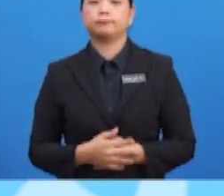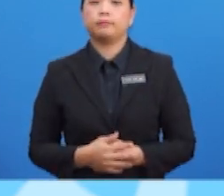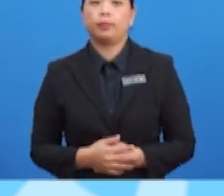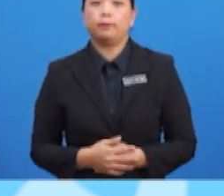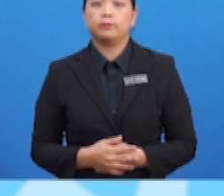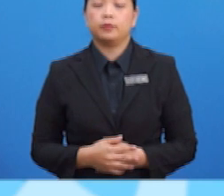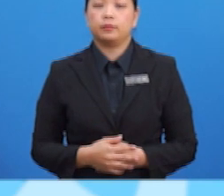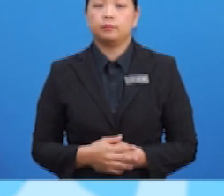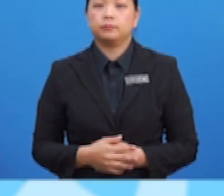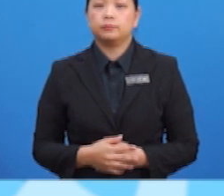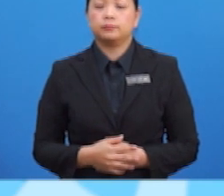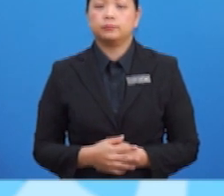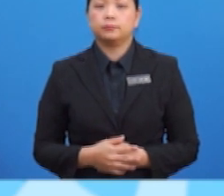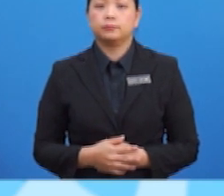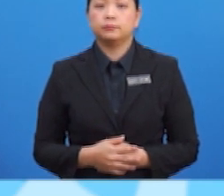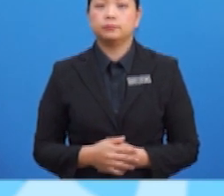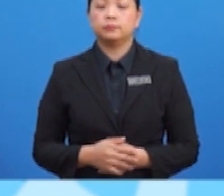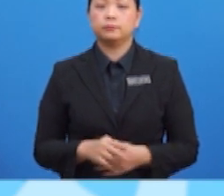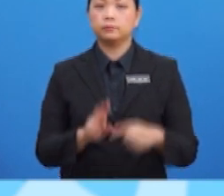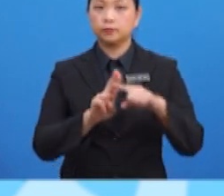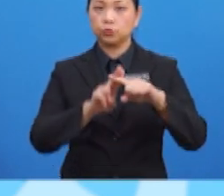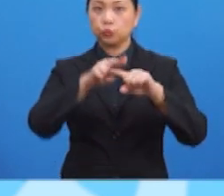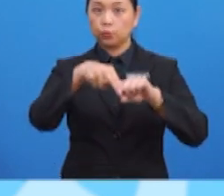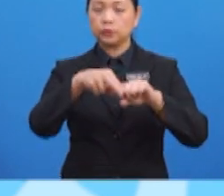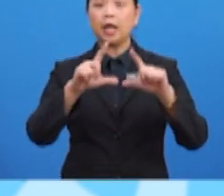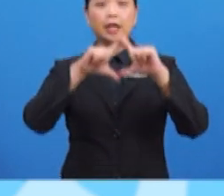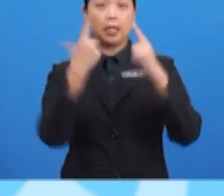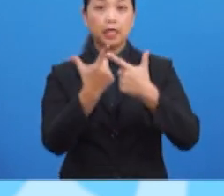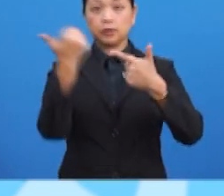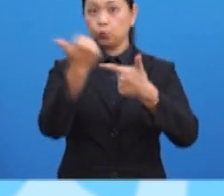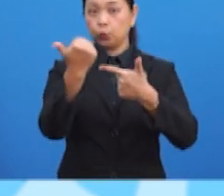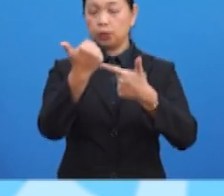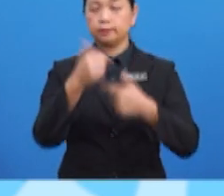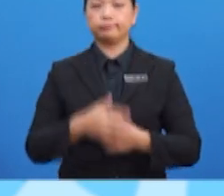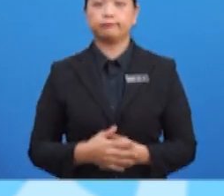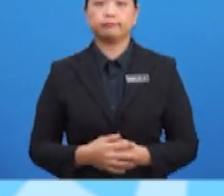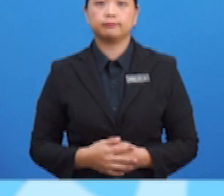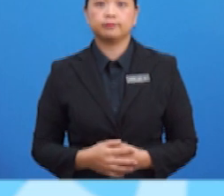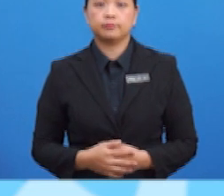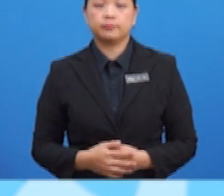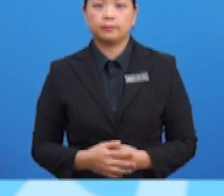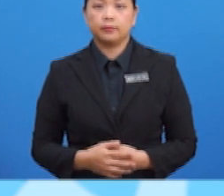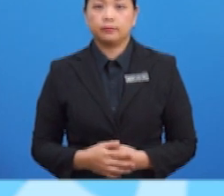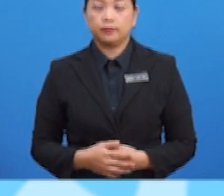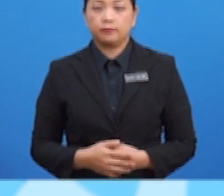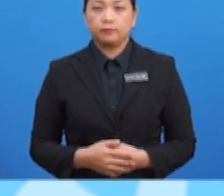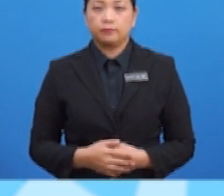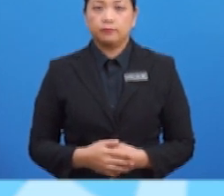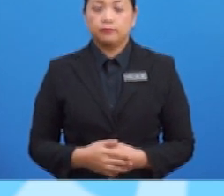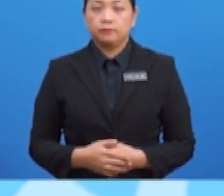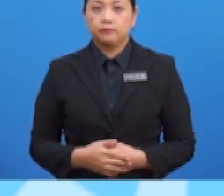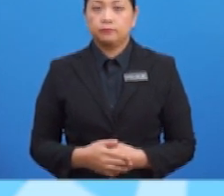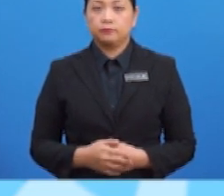class level. 2. Tuas kelas kedua, yakni second class level. Dan